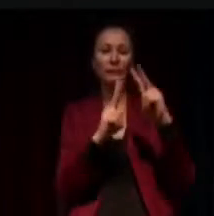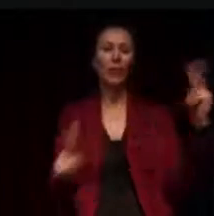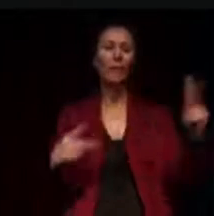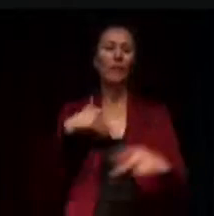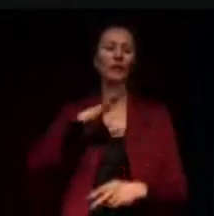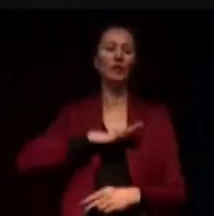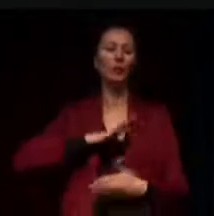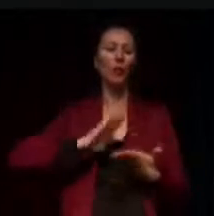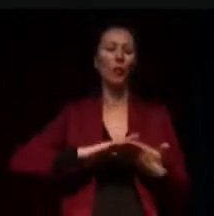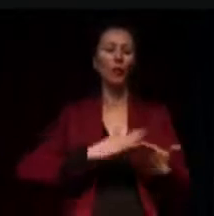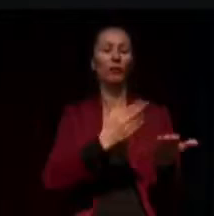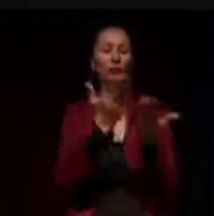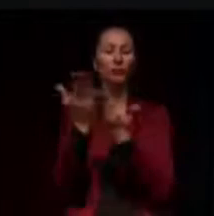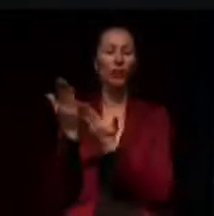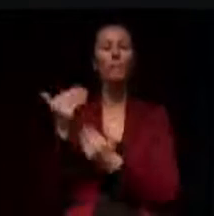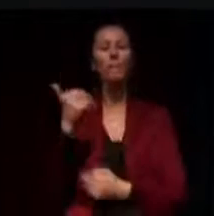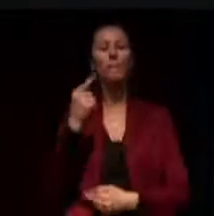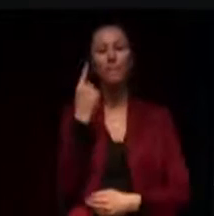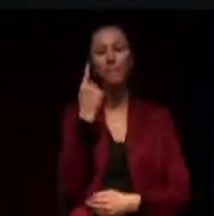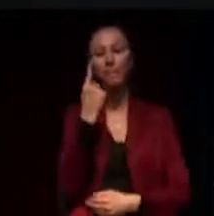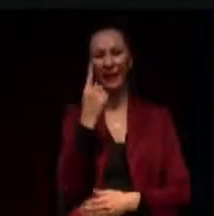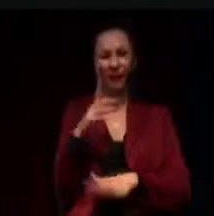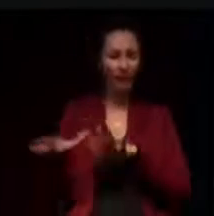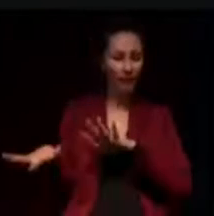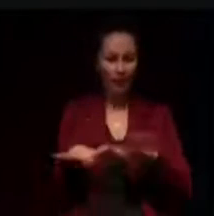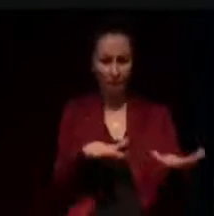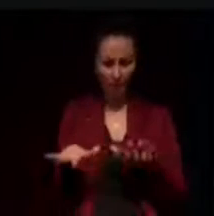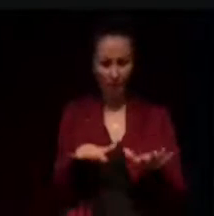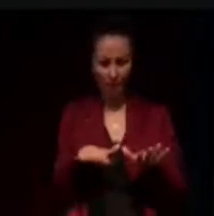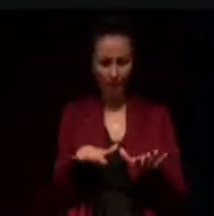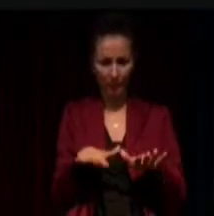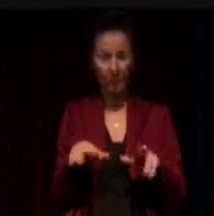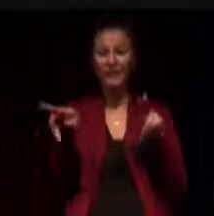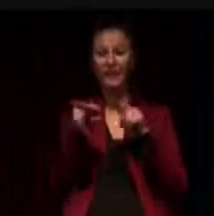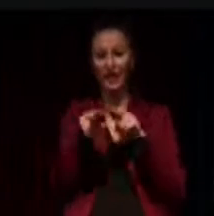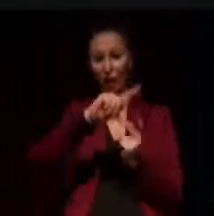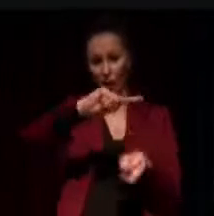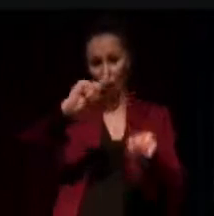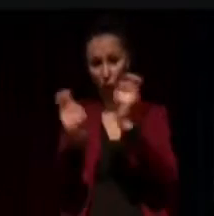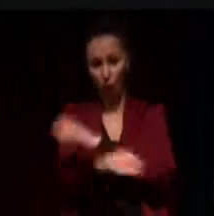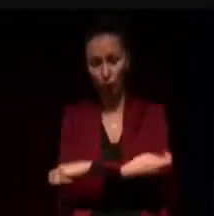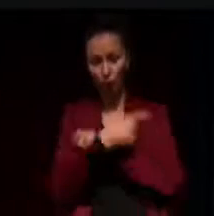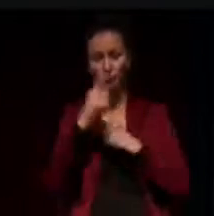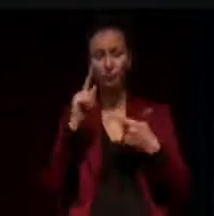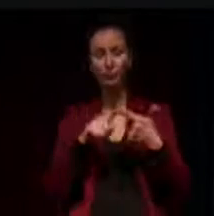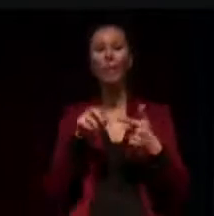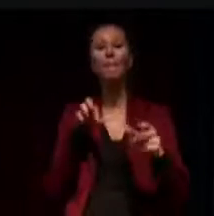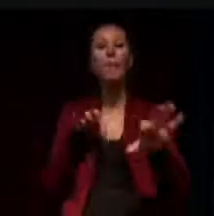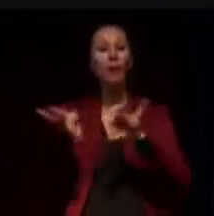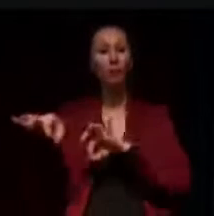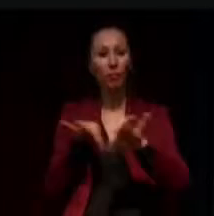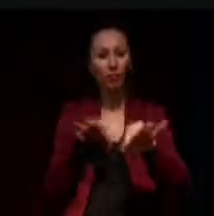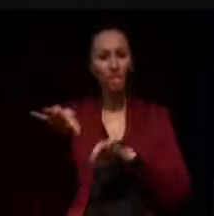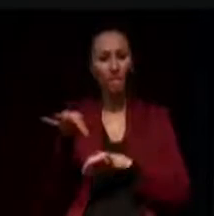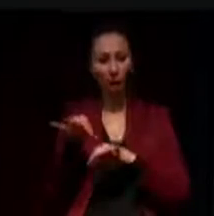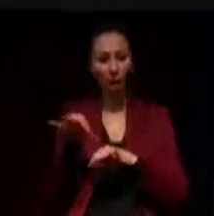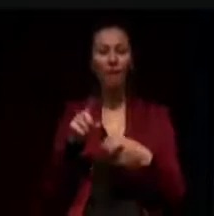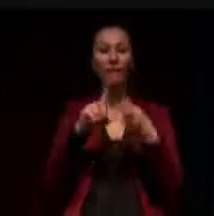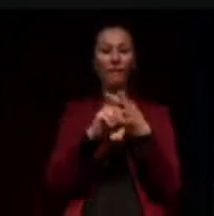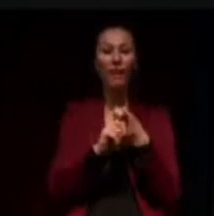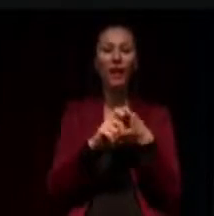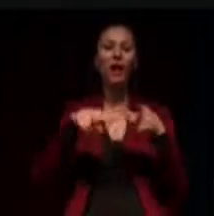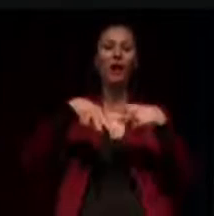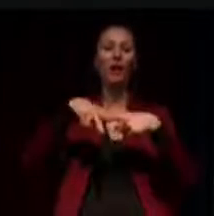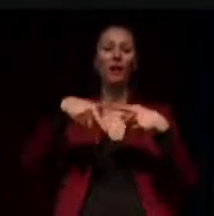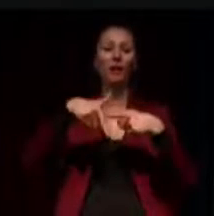istiyorum arkadaşlar. 1. Deprem, kentsel dönüşüm, planlama ve